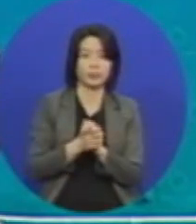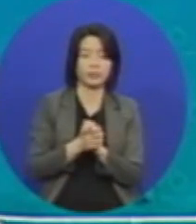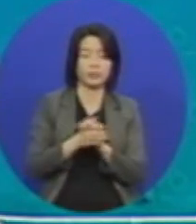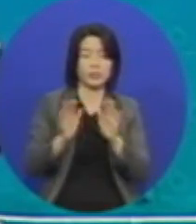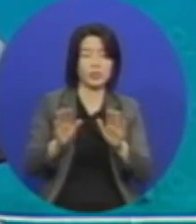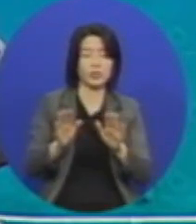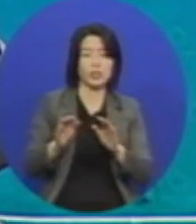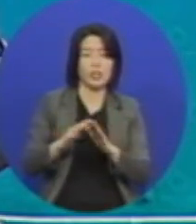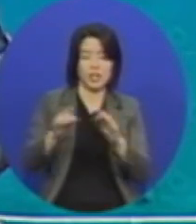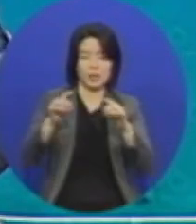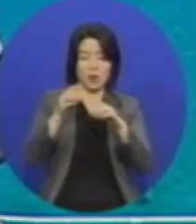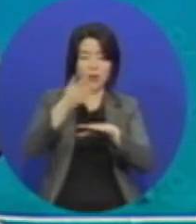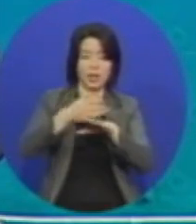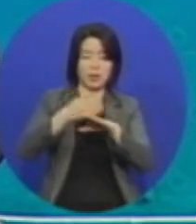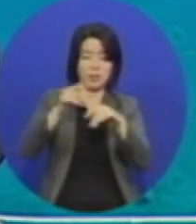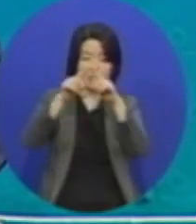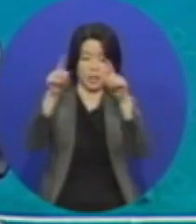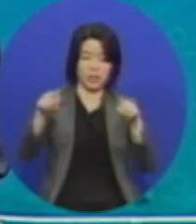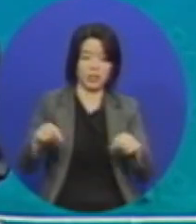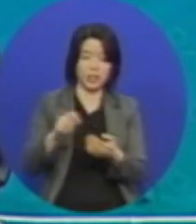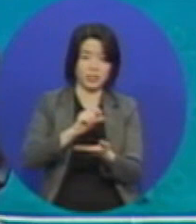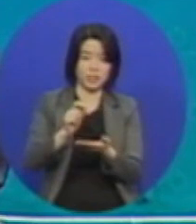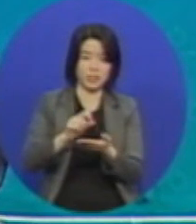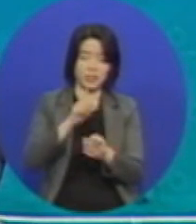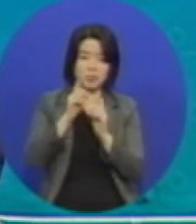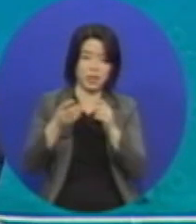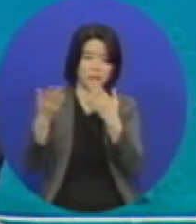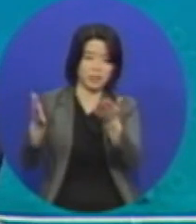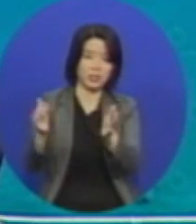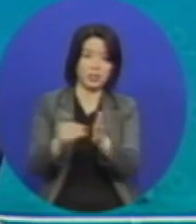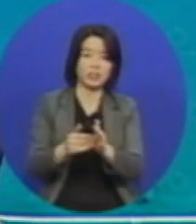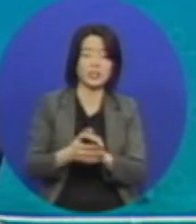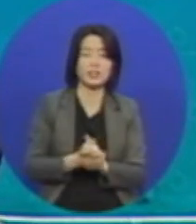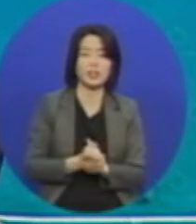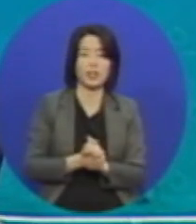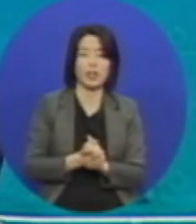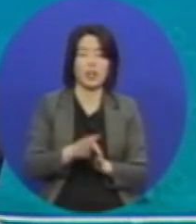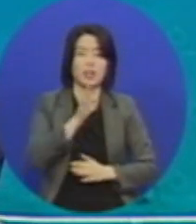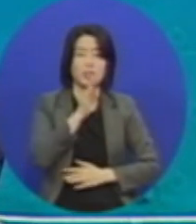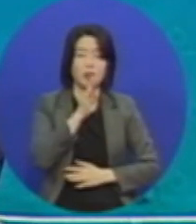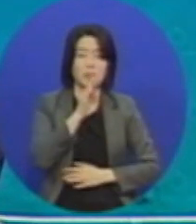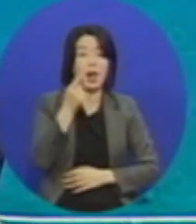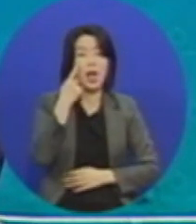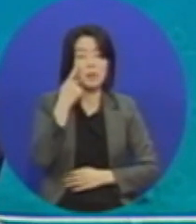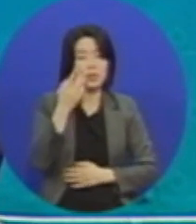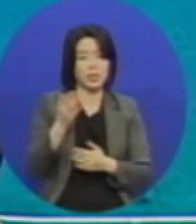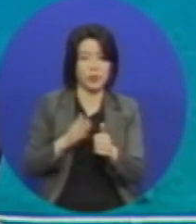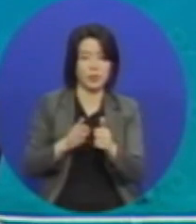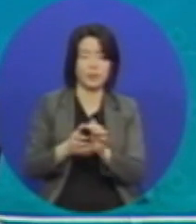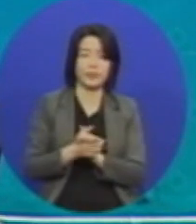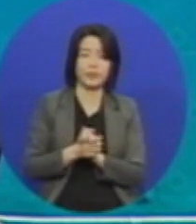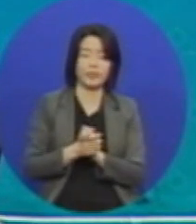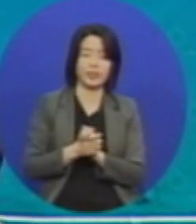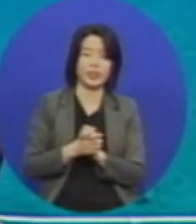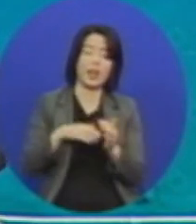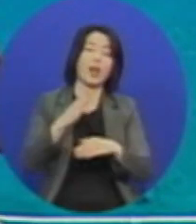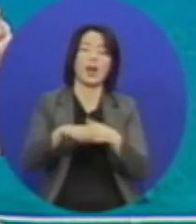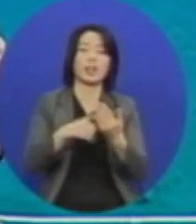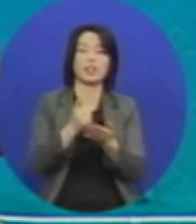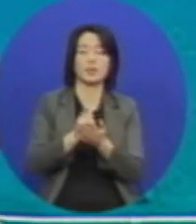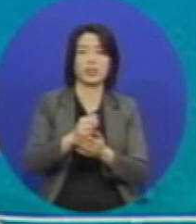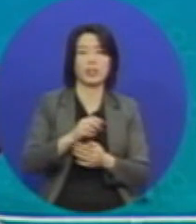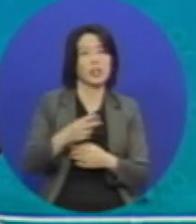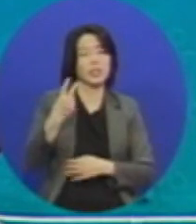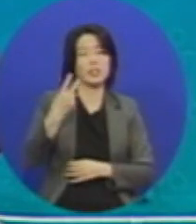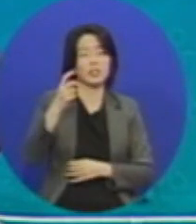우리의 감사 카드를 쓰시라고 말씀을 드셨어요 정말 해보세요 하나님께서 2010년